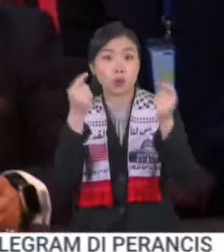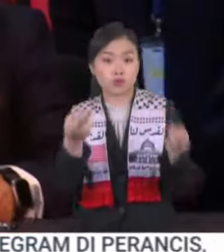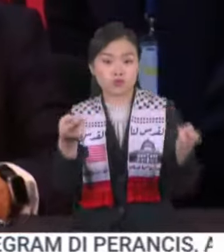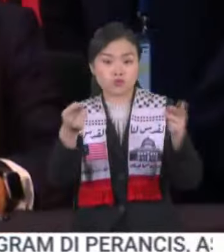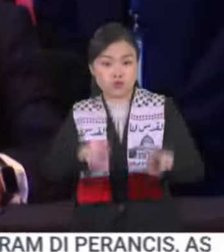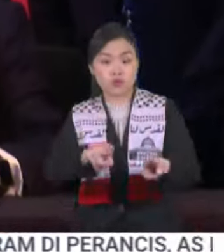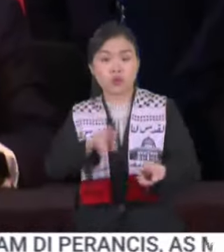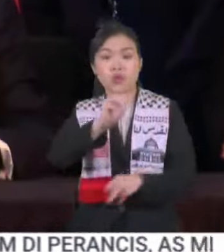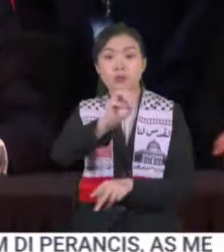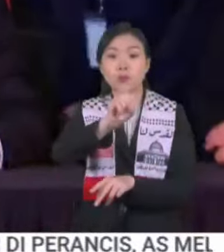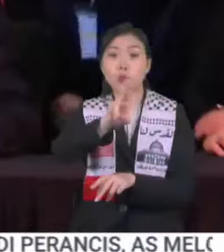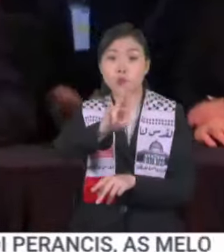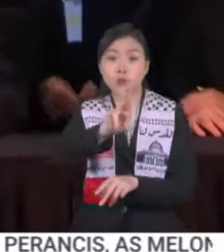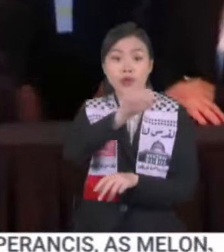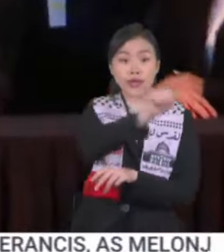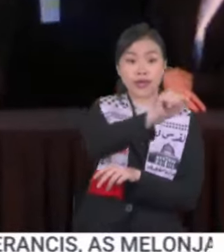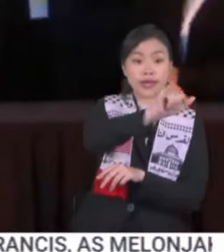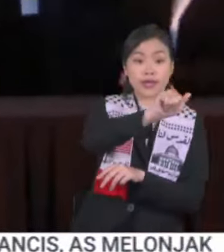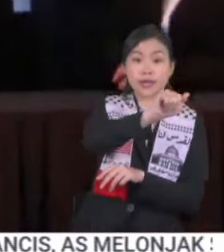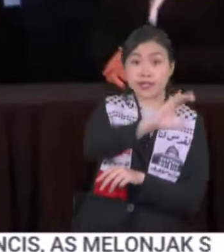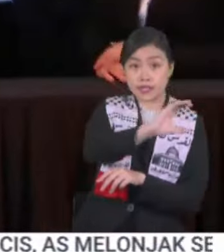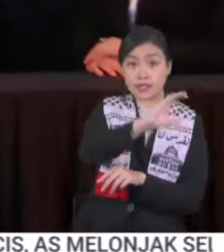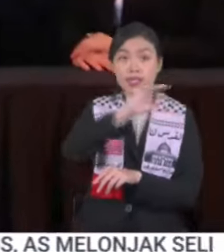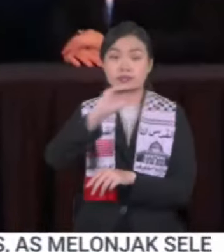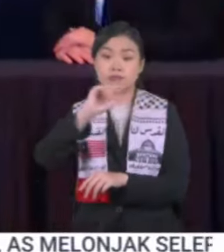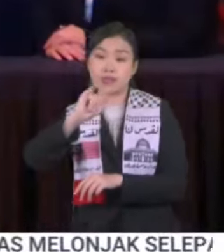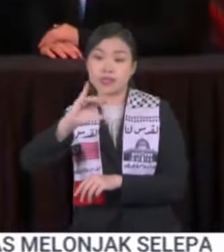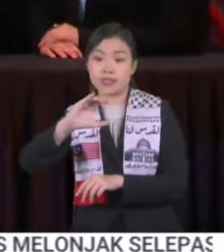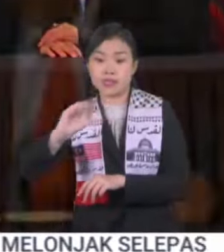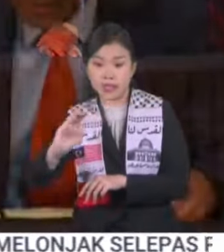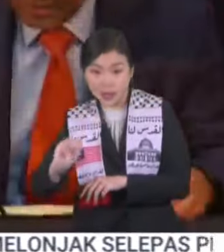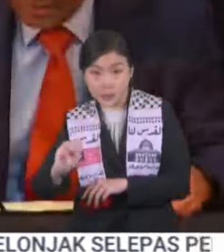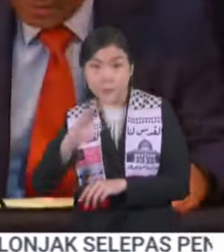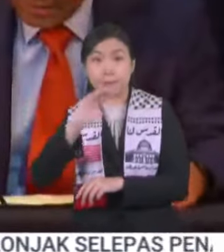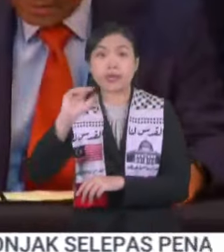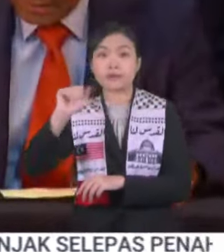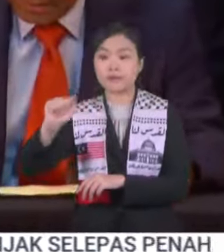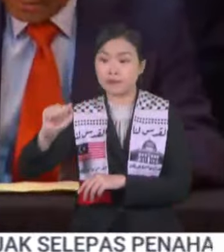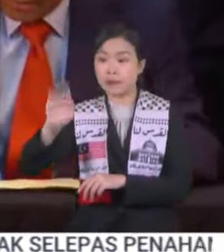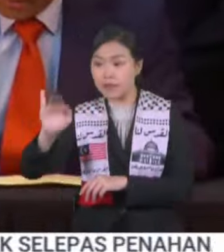MOU antara AIAC dengan ICM dan BICAM.